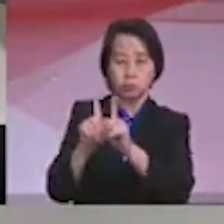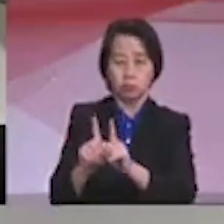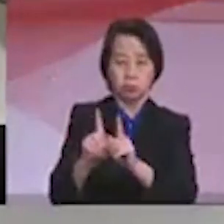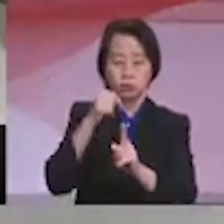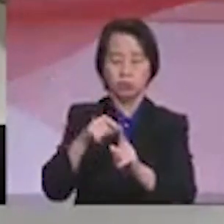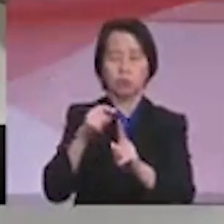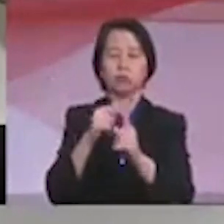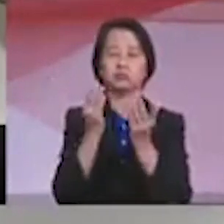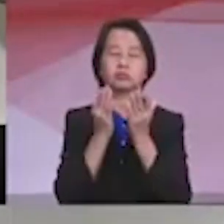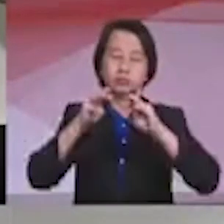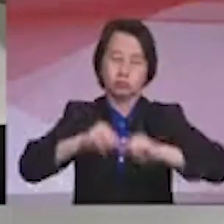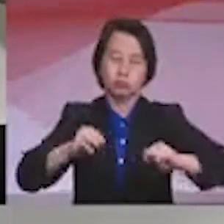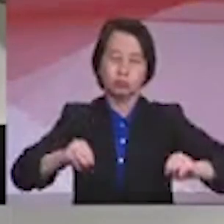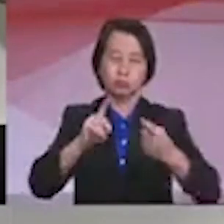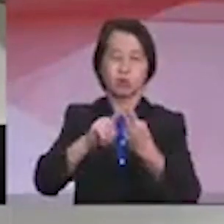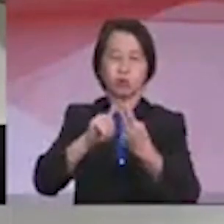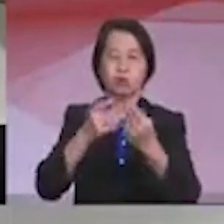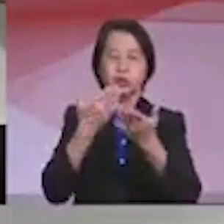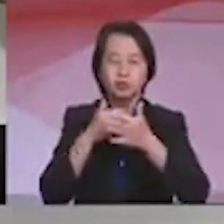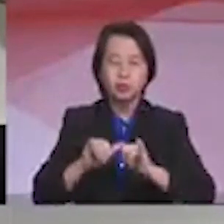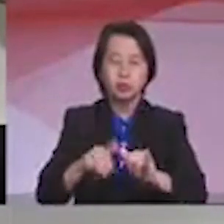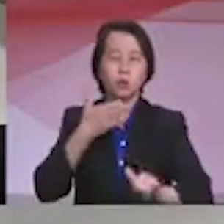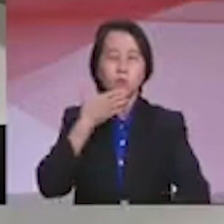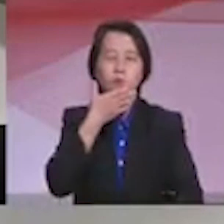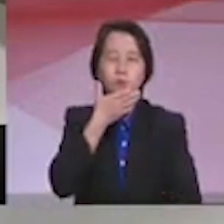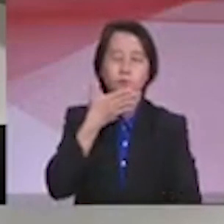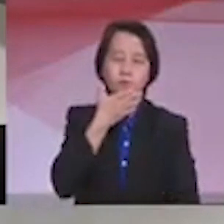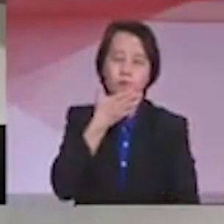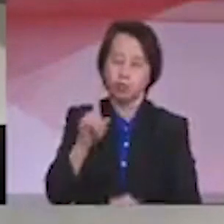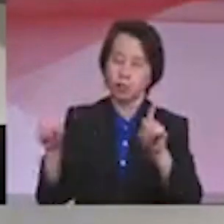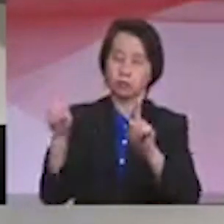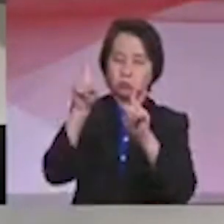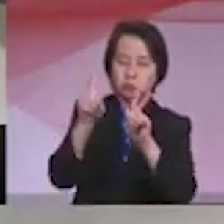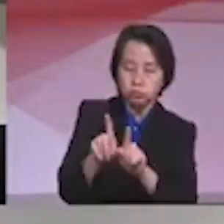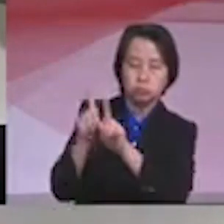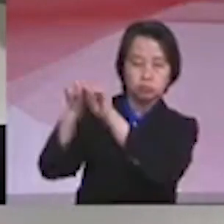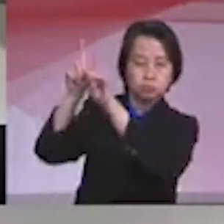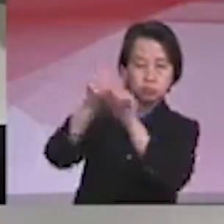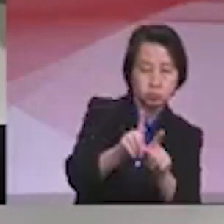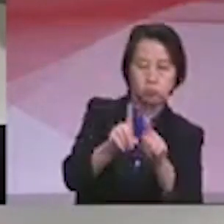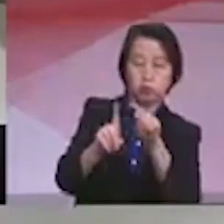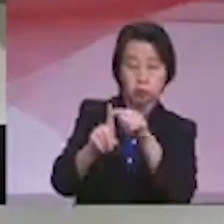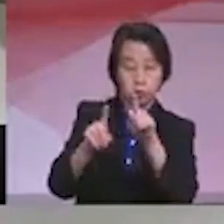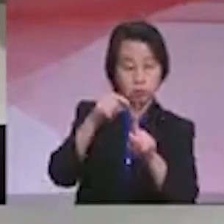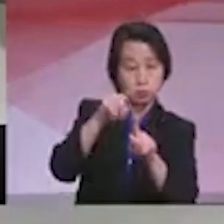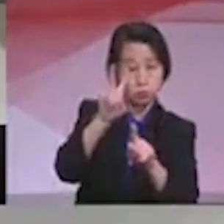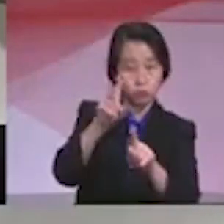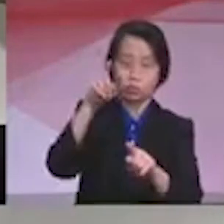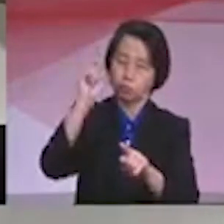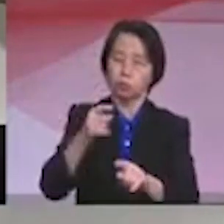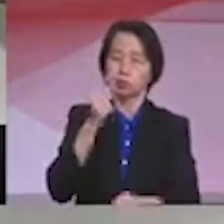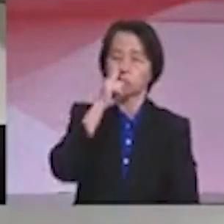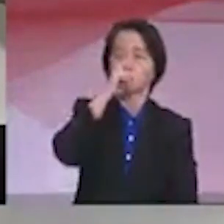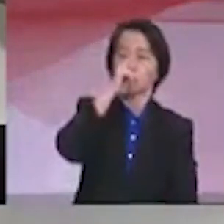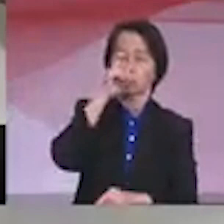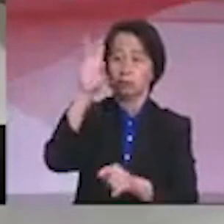pelajar biasanya masih muda. Jadi pelajar dan pengiring juga perlu melakukan ujian 3